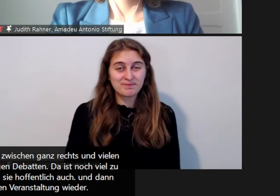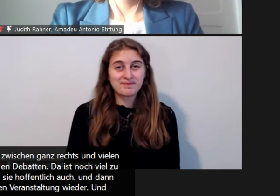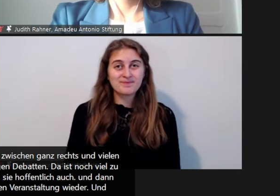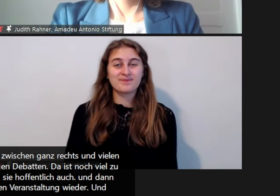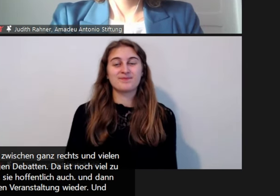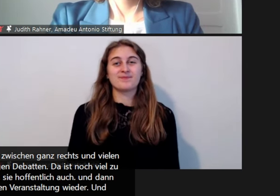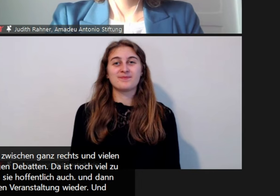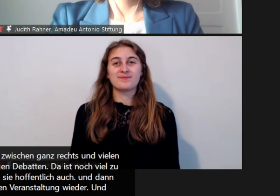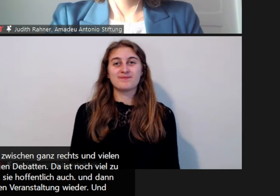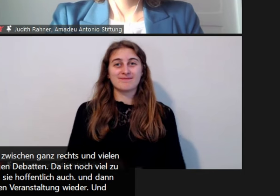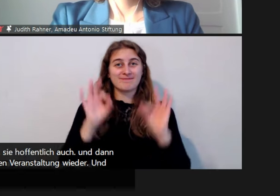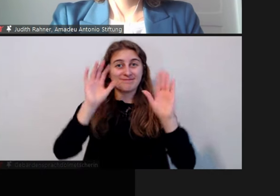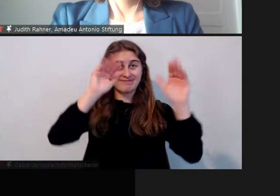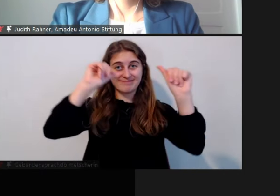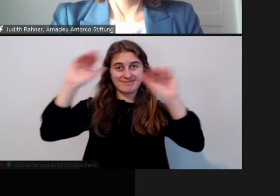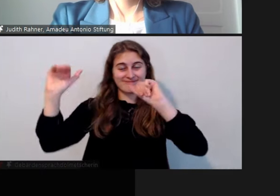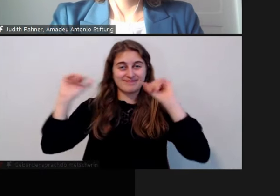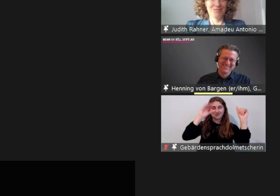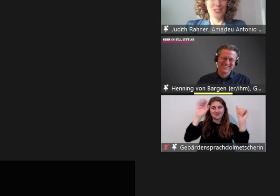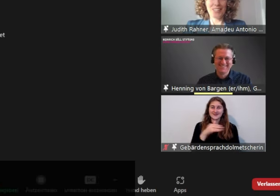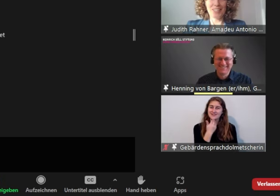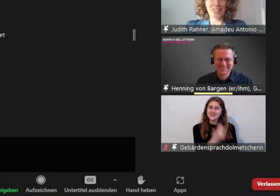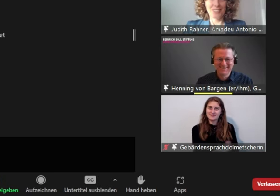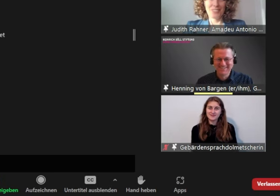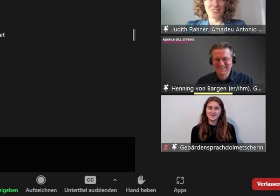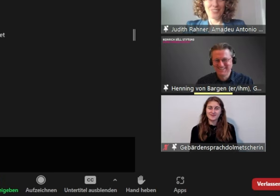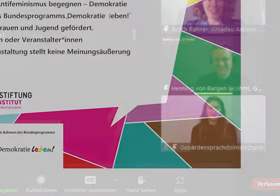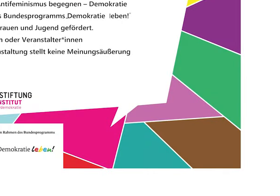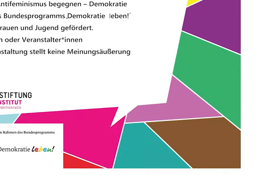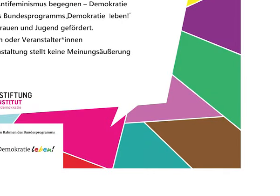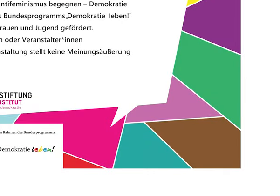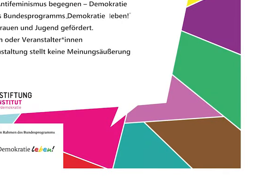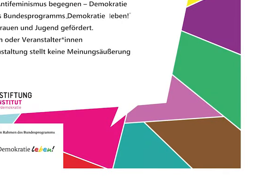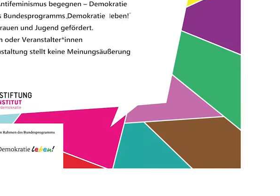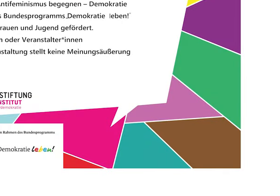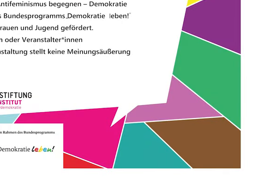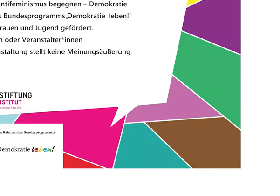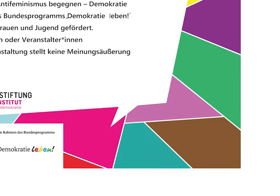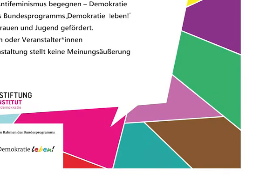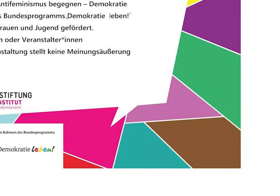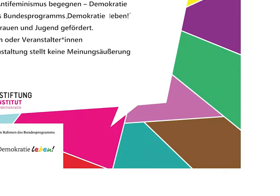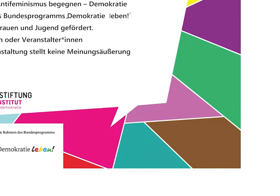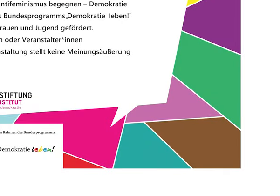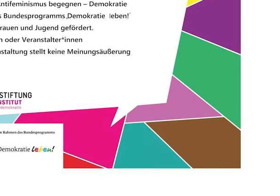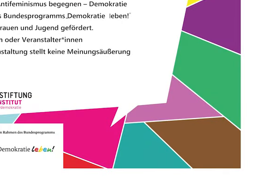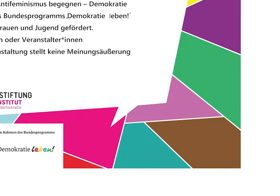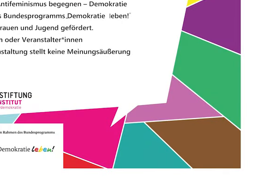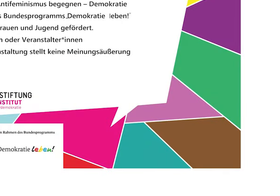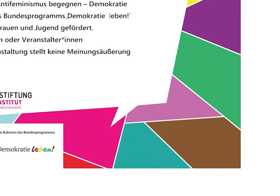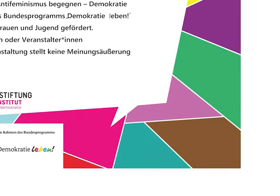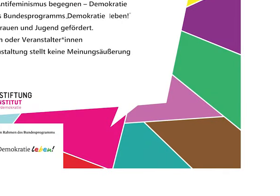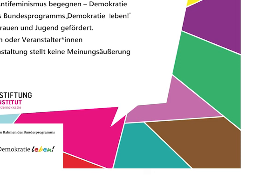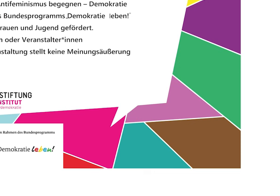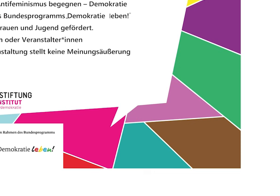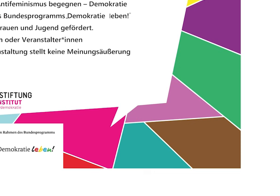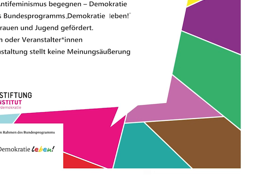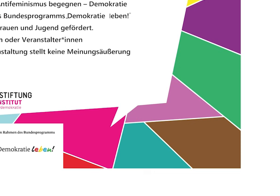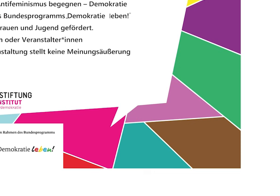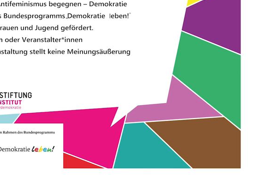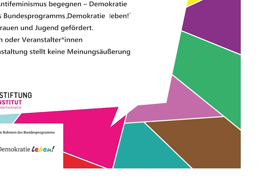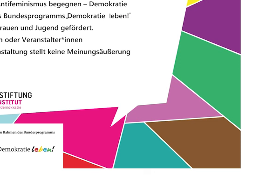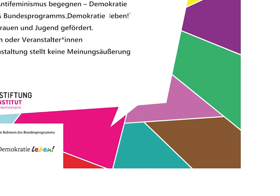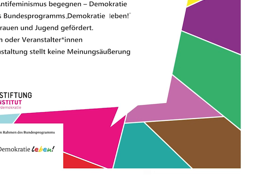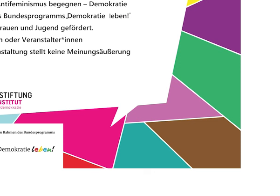Und tschüss. Vielen Dank. Vielen Dank. Danke, Henning. Danke für die Moderation und Organisation